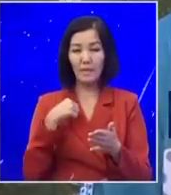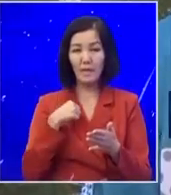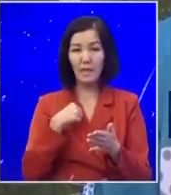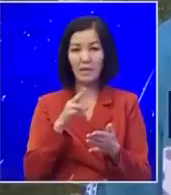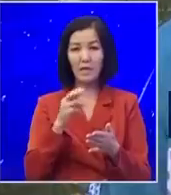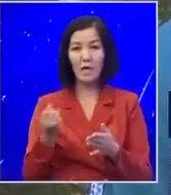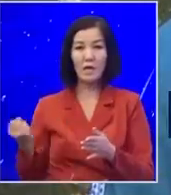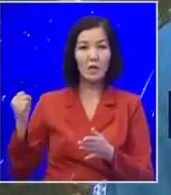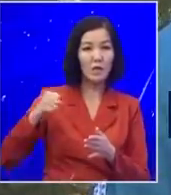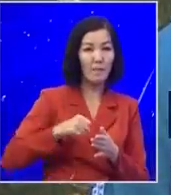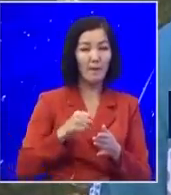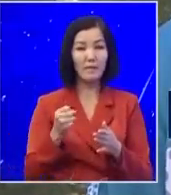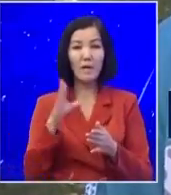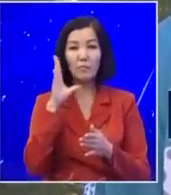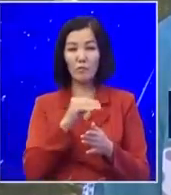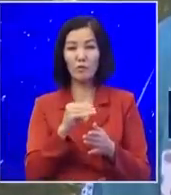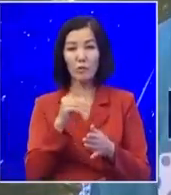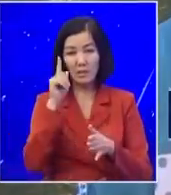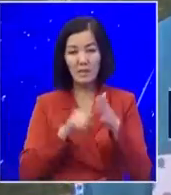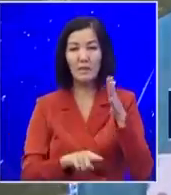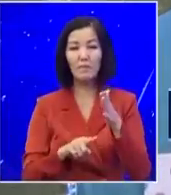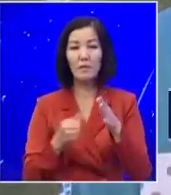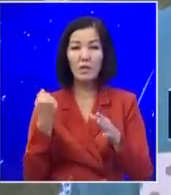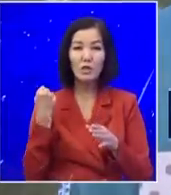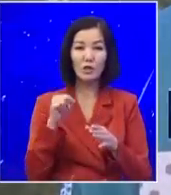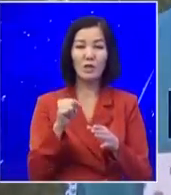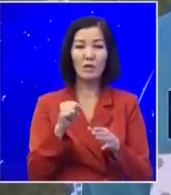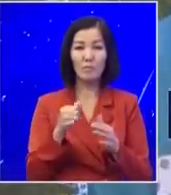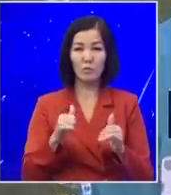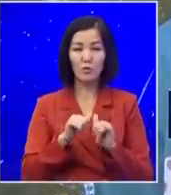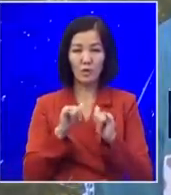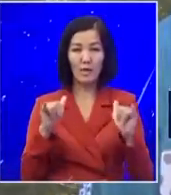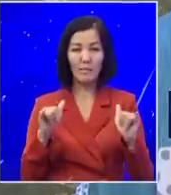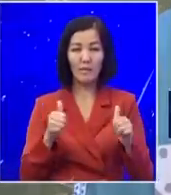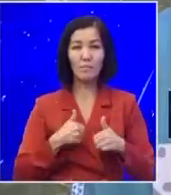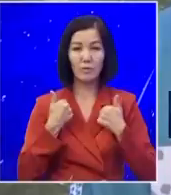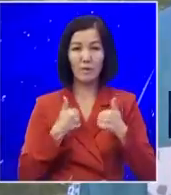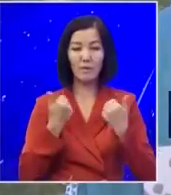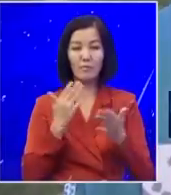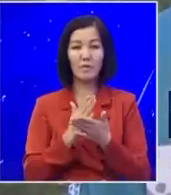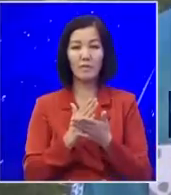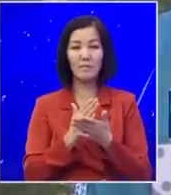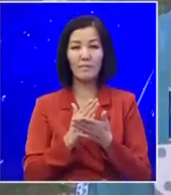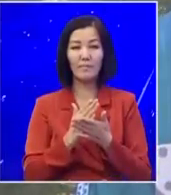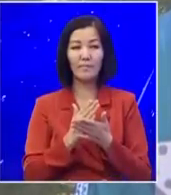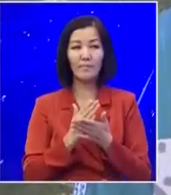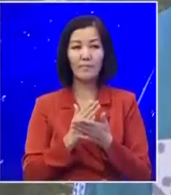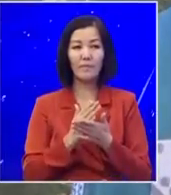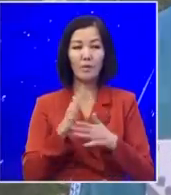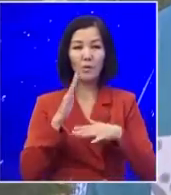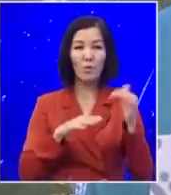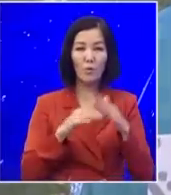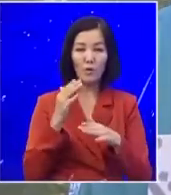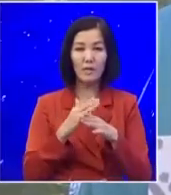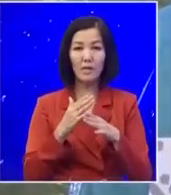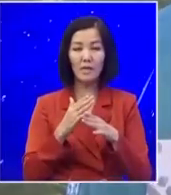ол өте өзім уверенмін, соған соны дамытып жатырмын қазірше. И қолдан